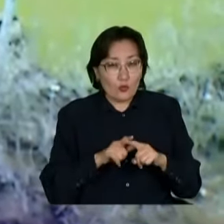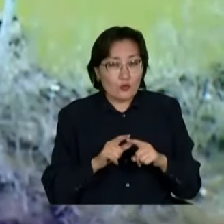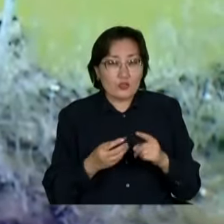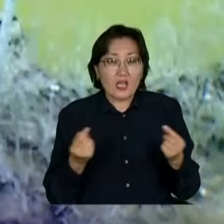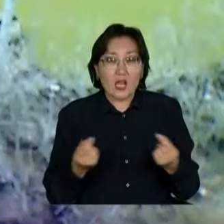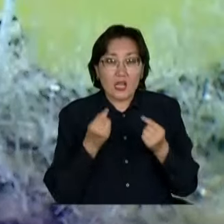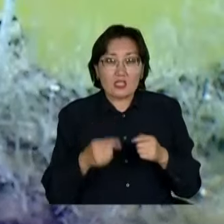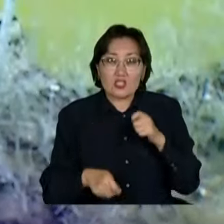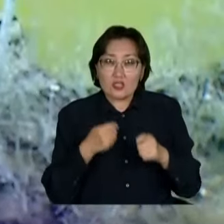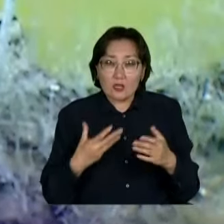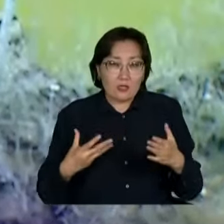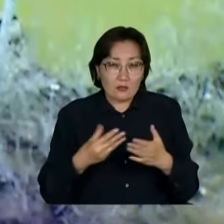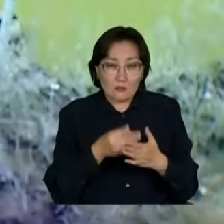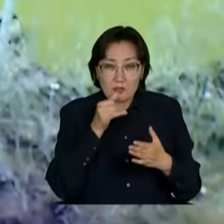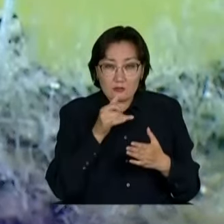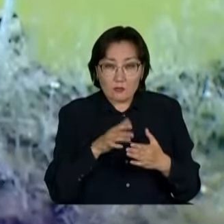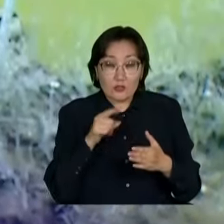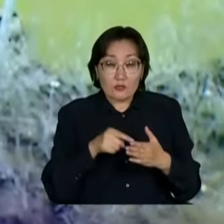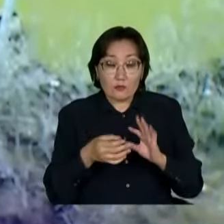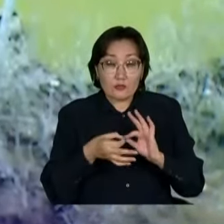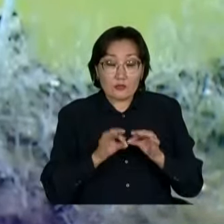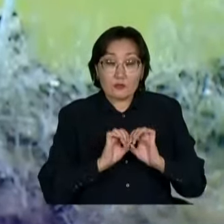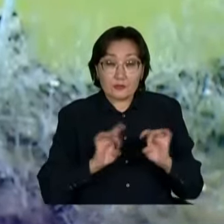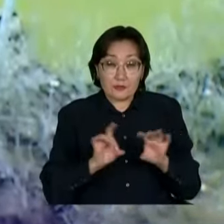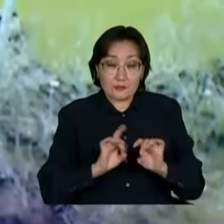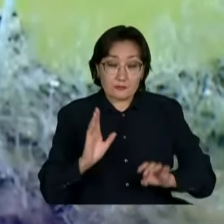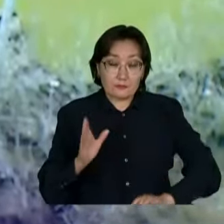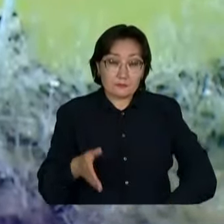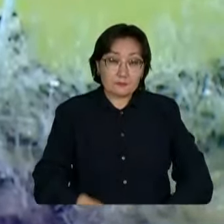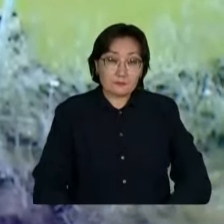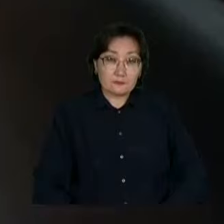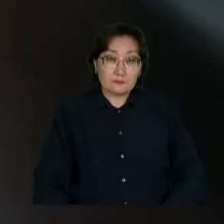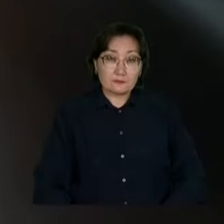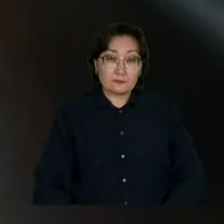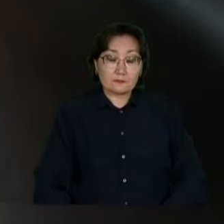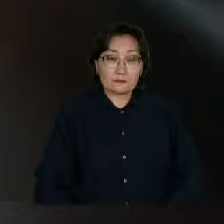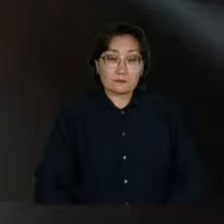толық жаппайды деп шығым айтып отыр. Мәселенің мән-жайын толығырақ тілші тарқатады.